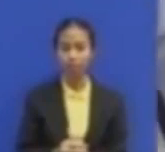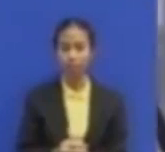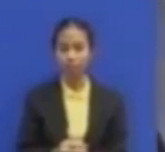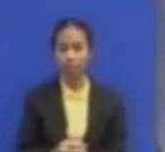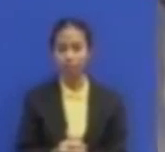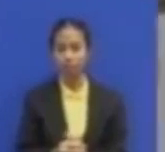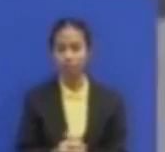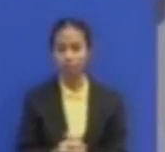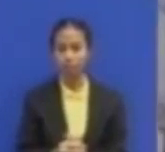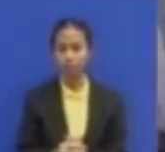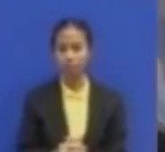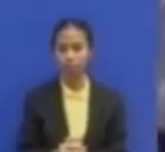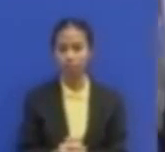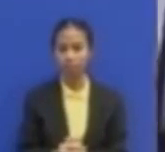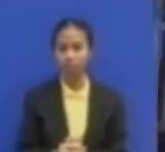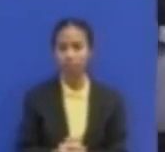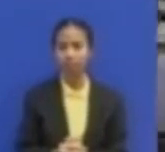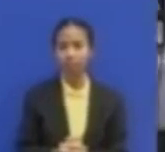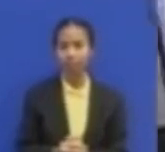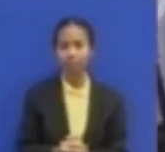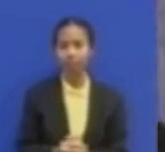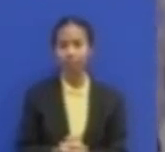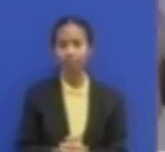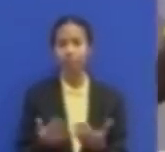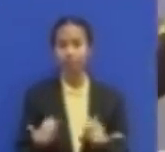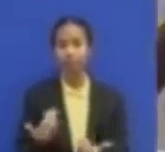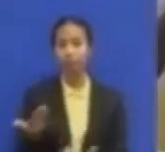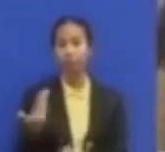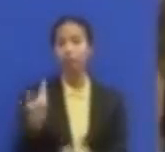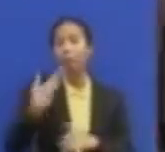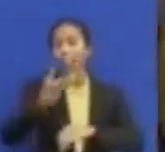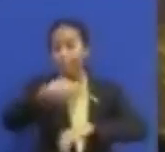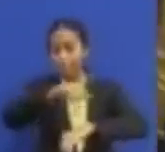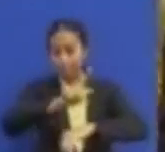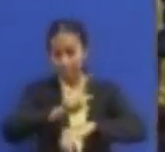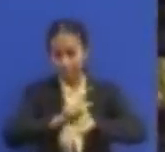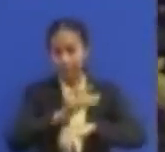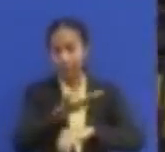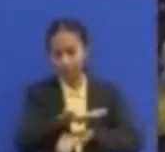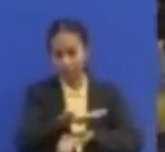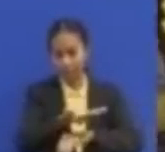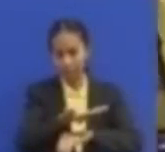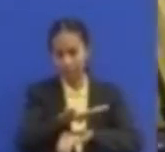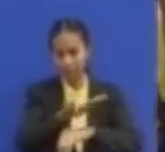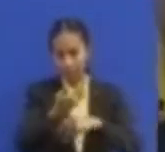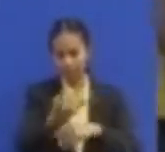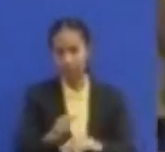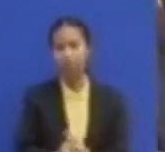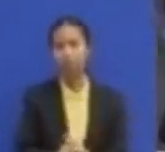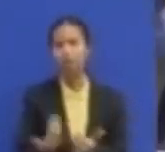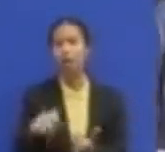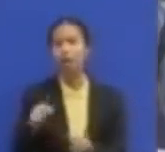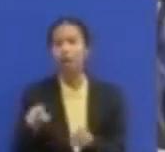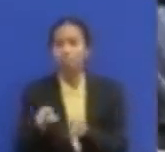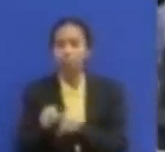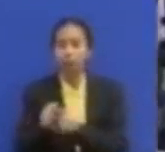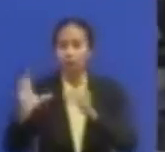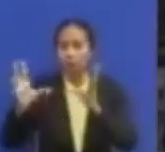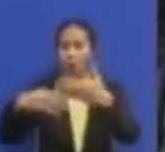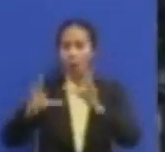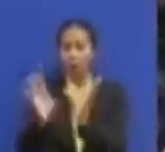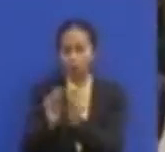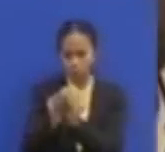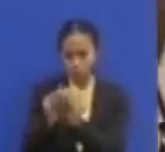านอดีตประธานรัฐสภาชัยชิดชอบเนี่ยเป็นประธานที่มีลูกล่อลูกชนนะครับสามารถควบคุมการประชุมได้ดีนะ